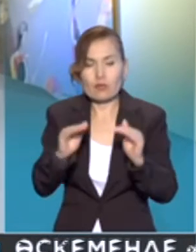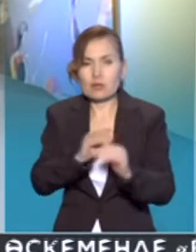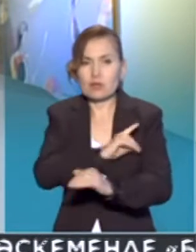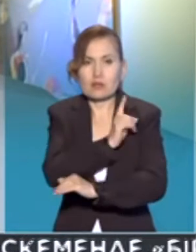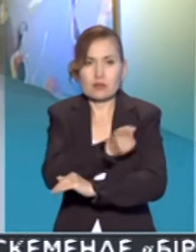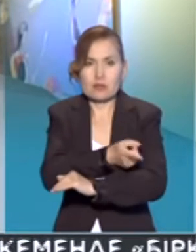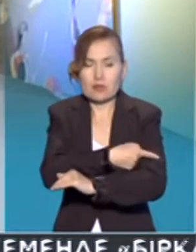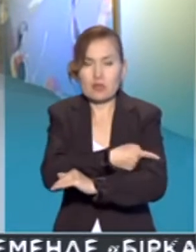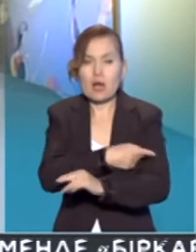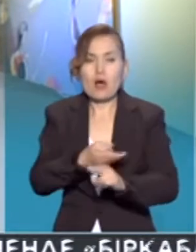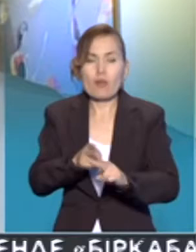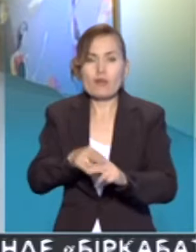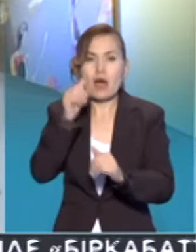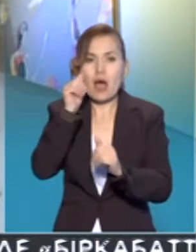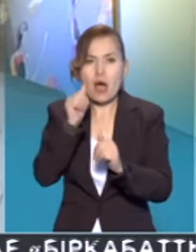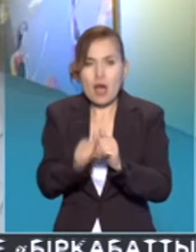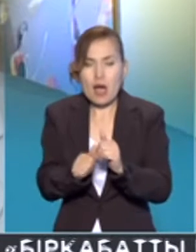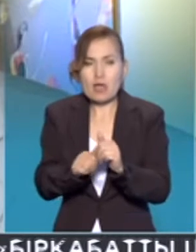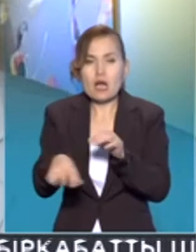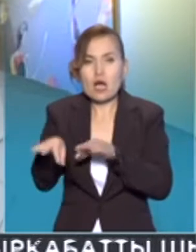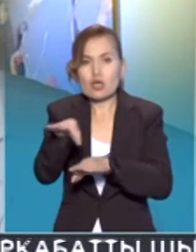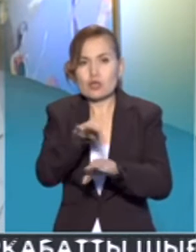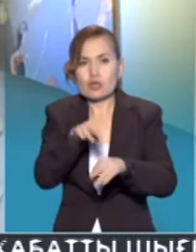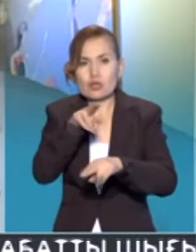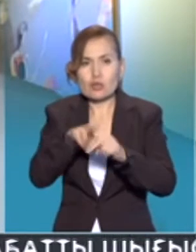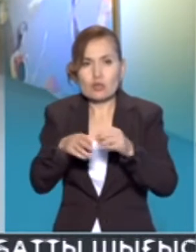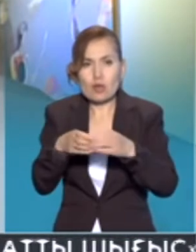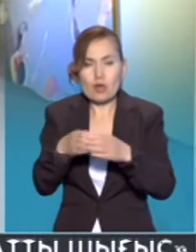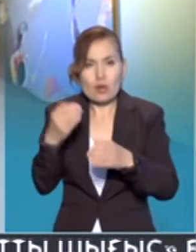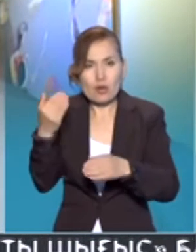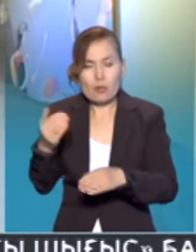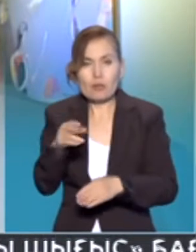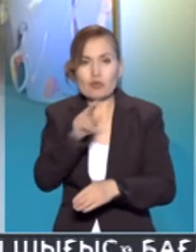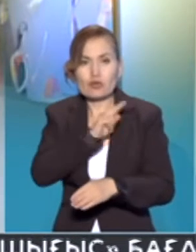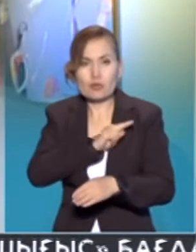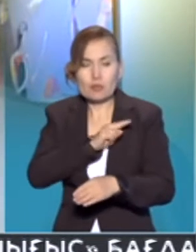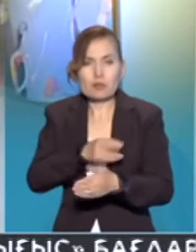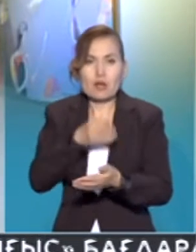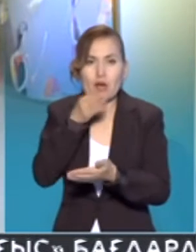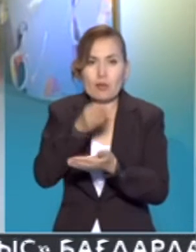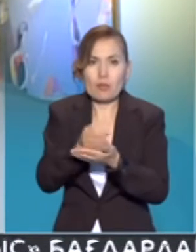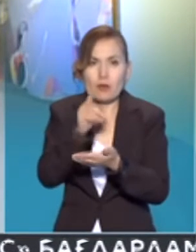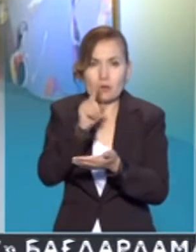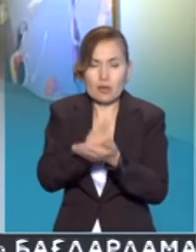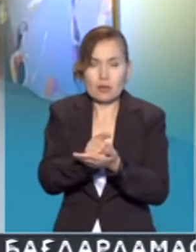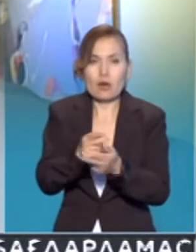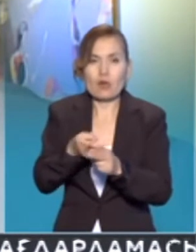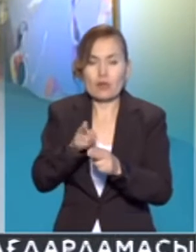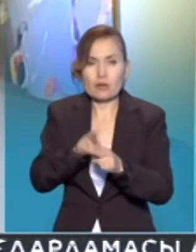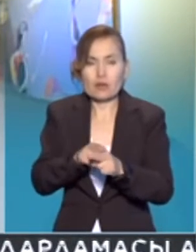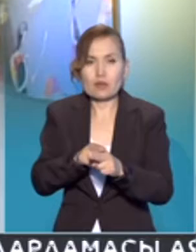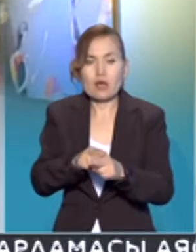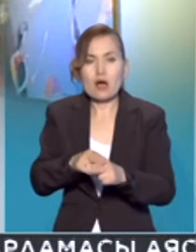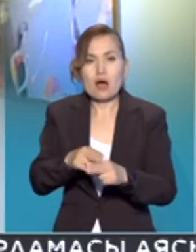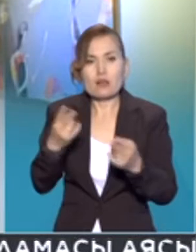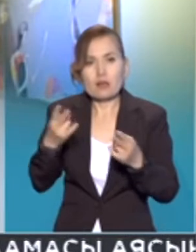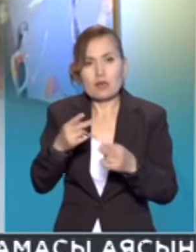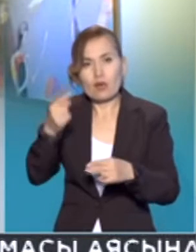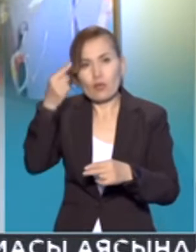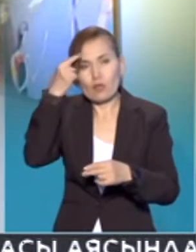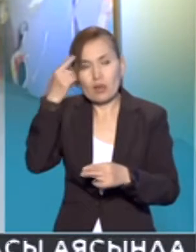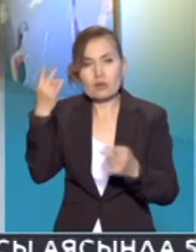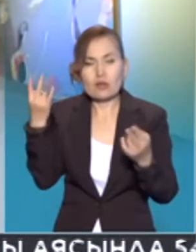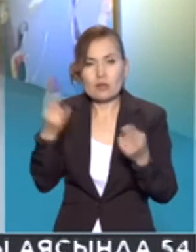әр сәулетші өзінің істеген жұмысын жауап беру үшін әуелі соны ойластырып алуымыз